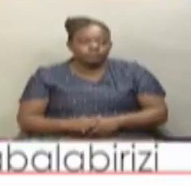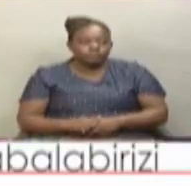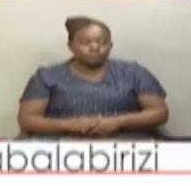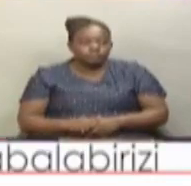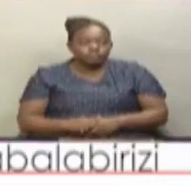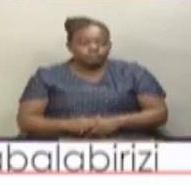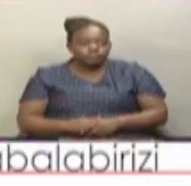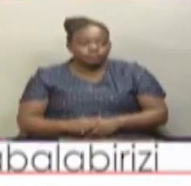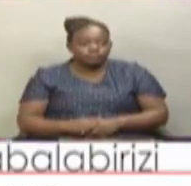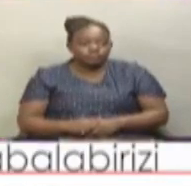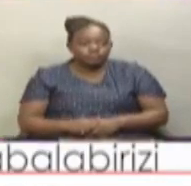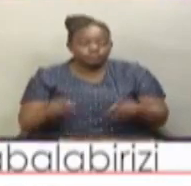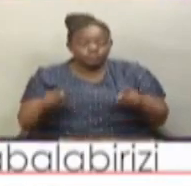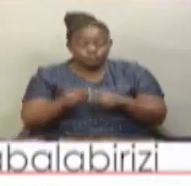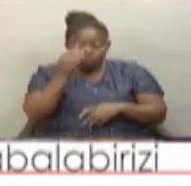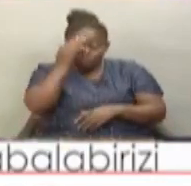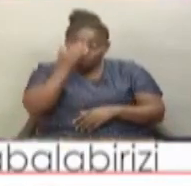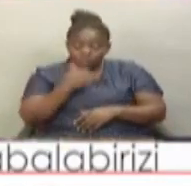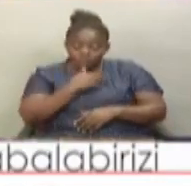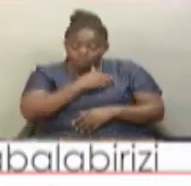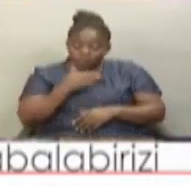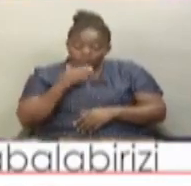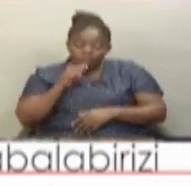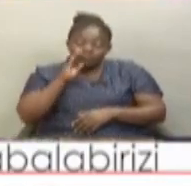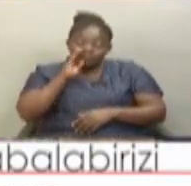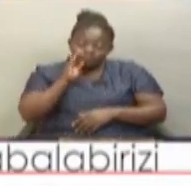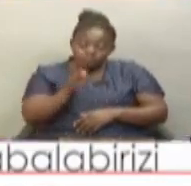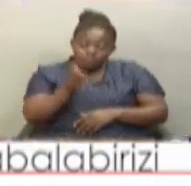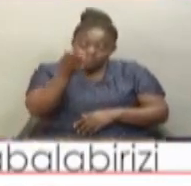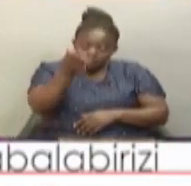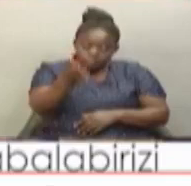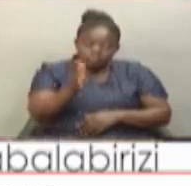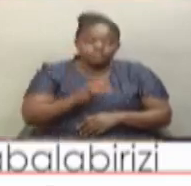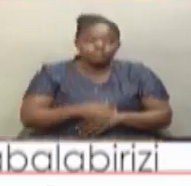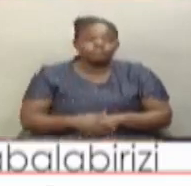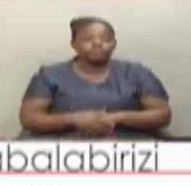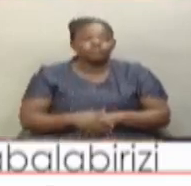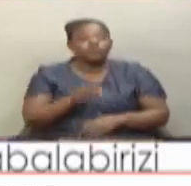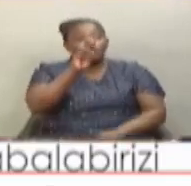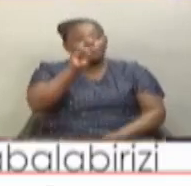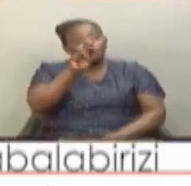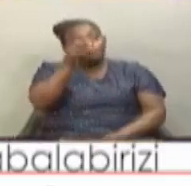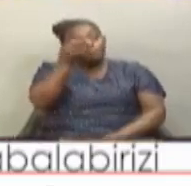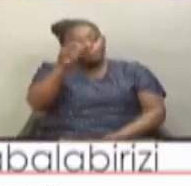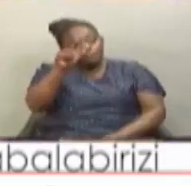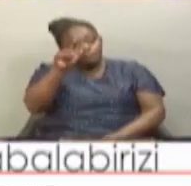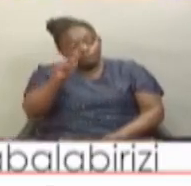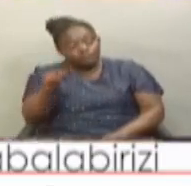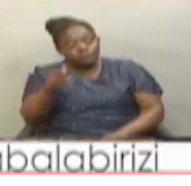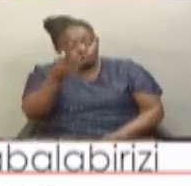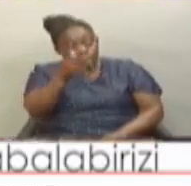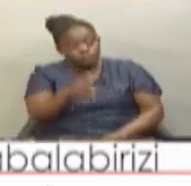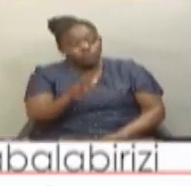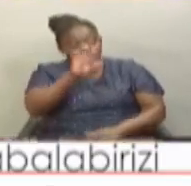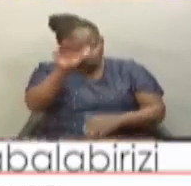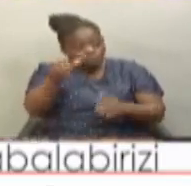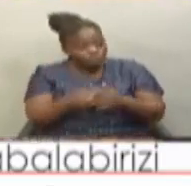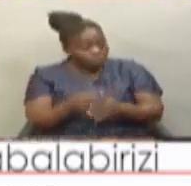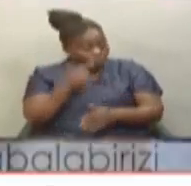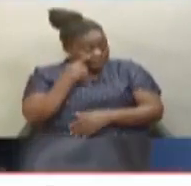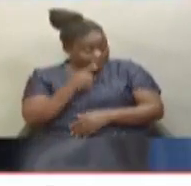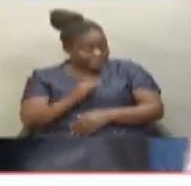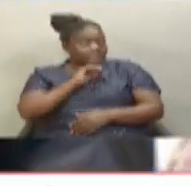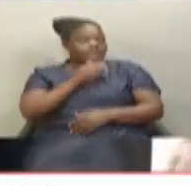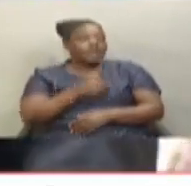nengamba owabakatuliki abeereyo Mufti abeereyo wabasefena tubeereyo tunulire abantu